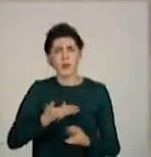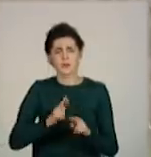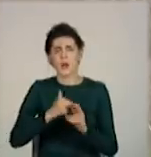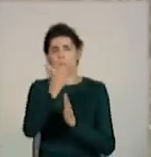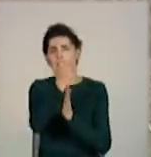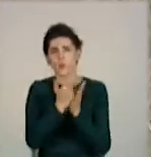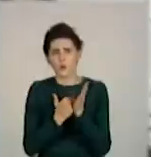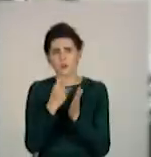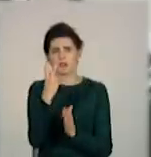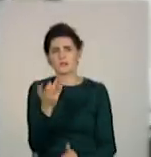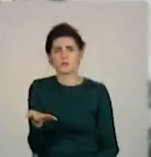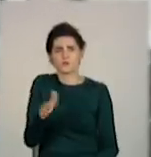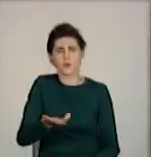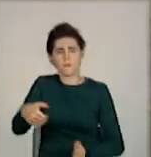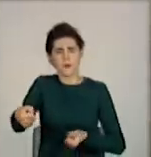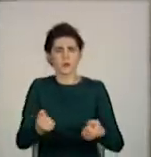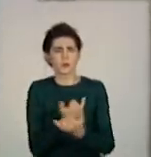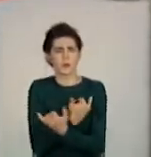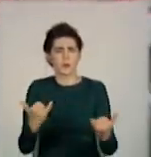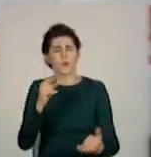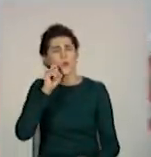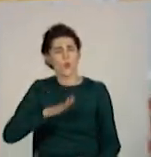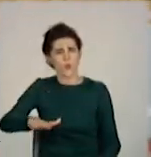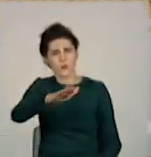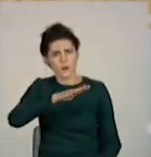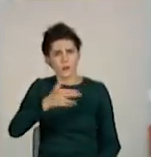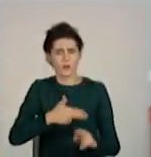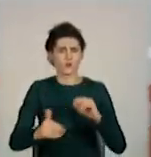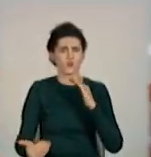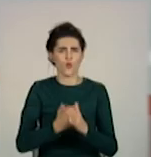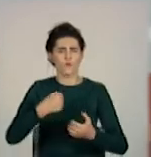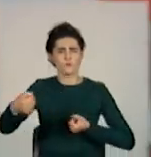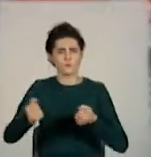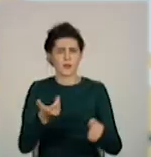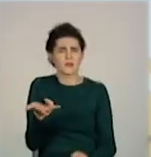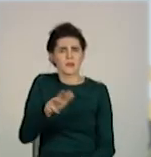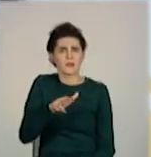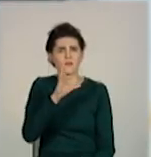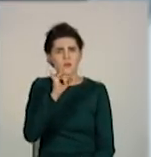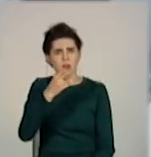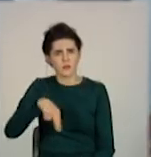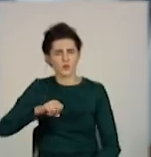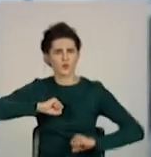проєкту «200 швидких для України» регіонами роз'їхалися новенькі автівки трьох типів. Швидкі класу «Б», неонатальні